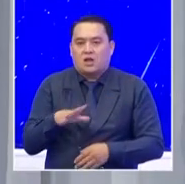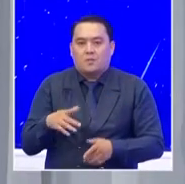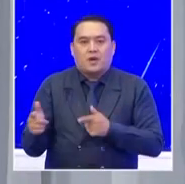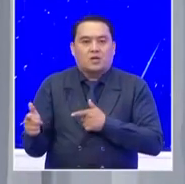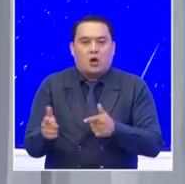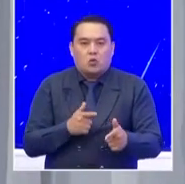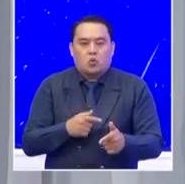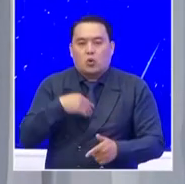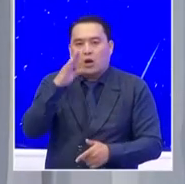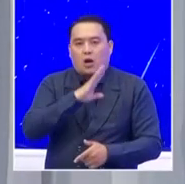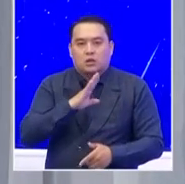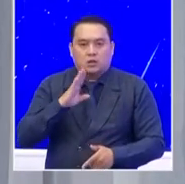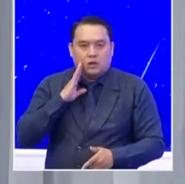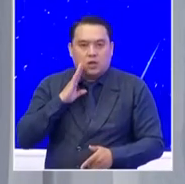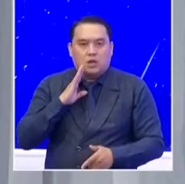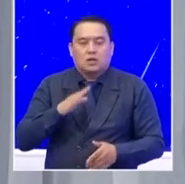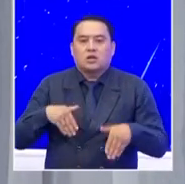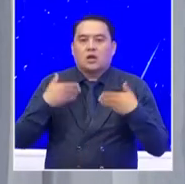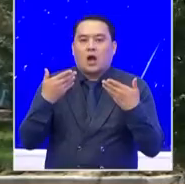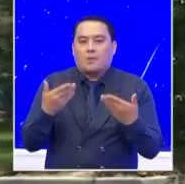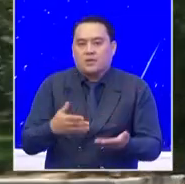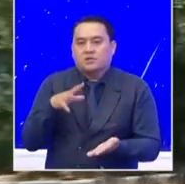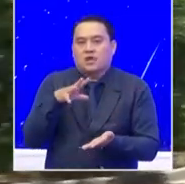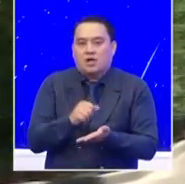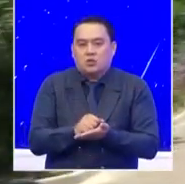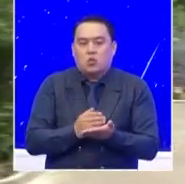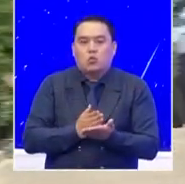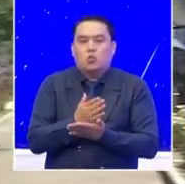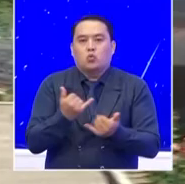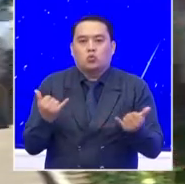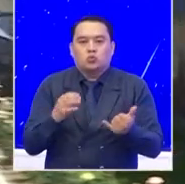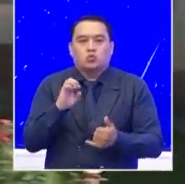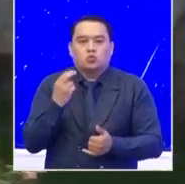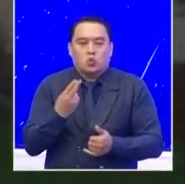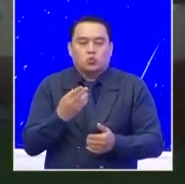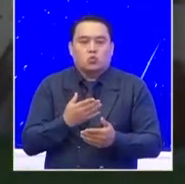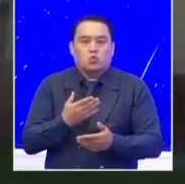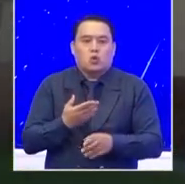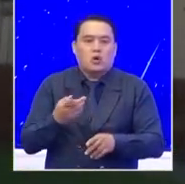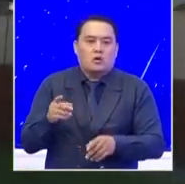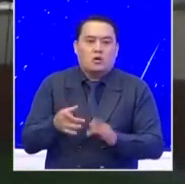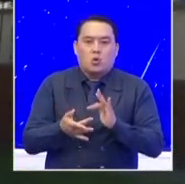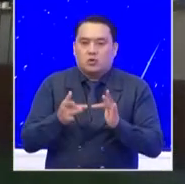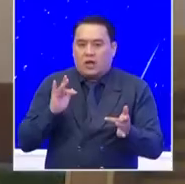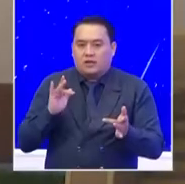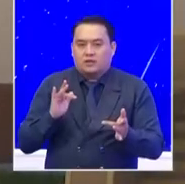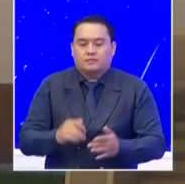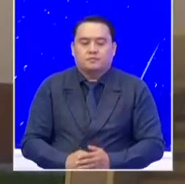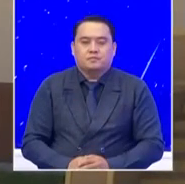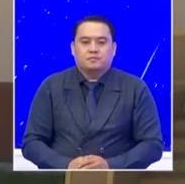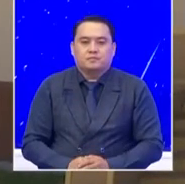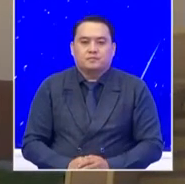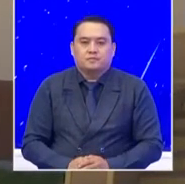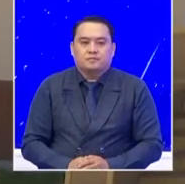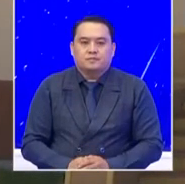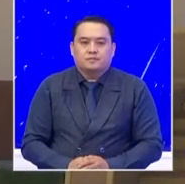раздали родителям своих воспитанников рекомендации и занятия по оказанию специальных социально-психологических услуг в онлайн-режиме. Евгения